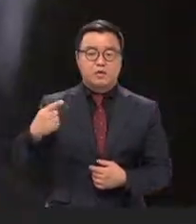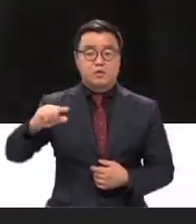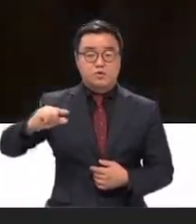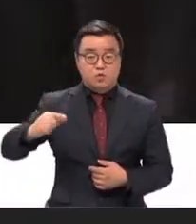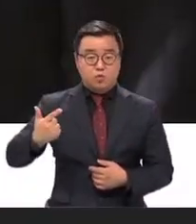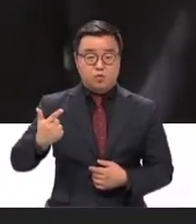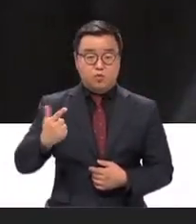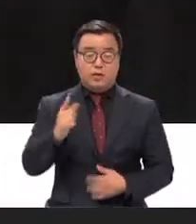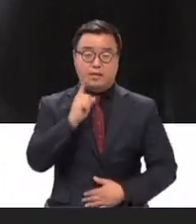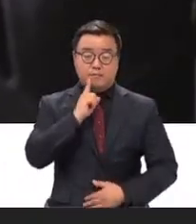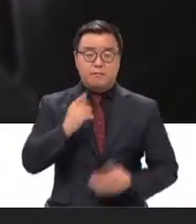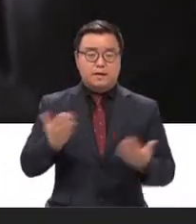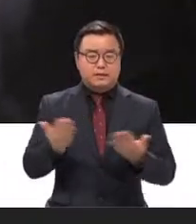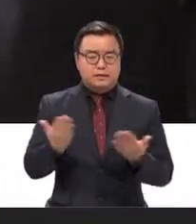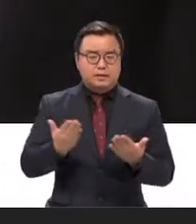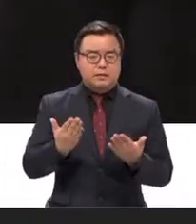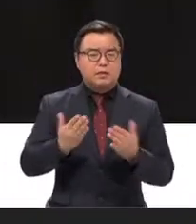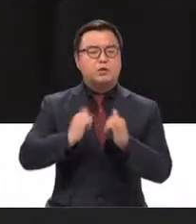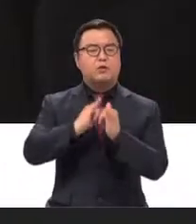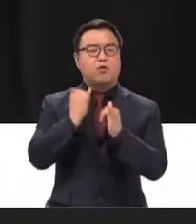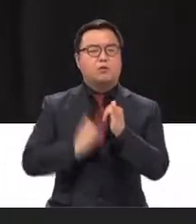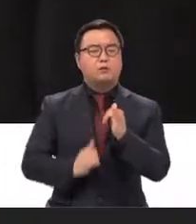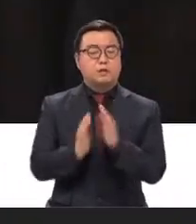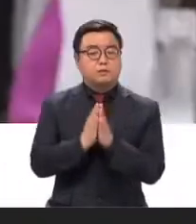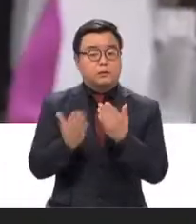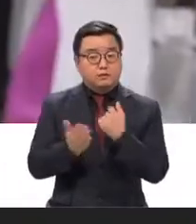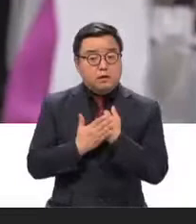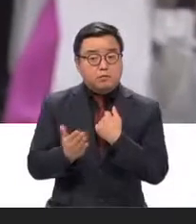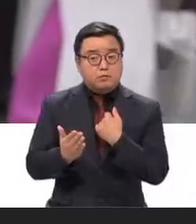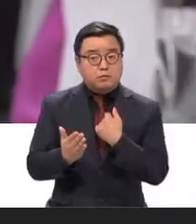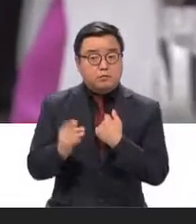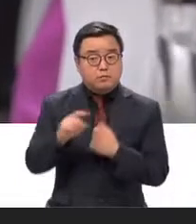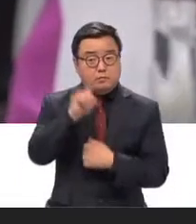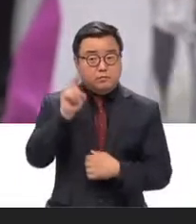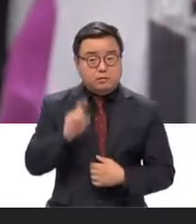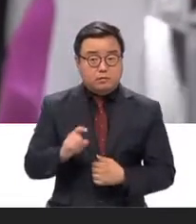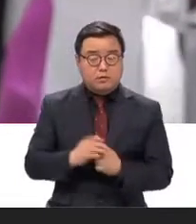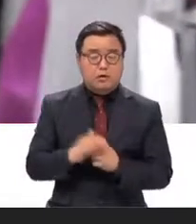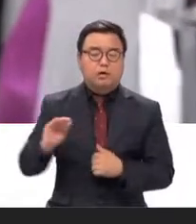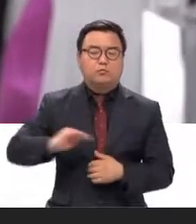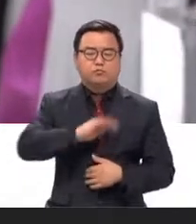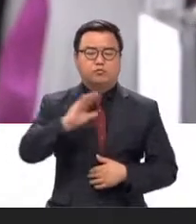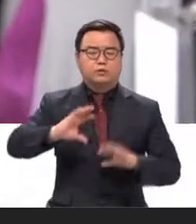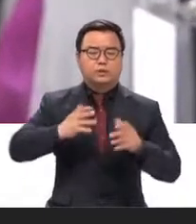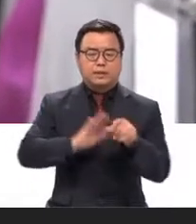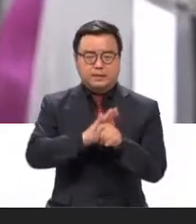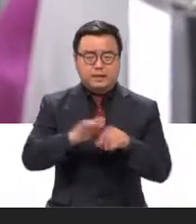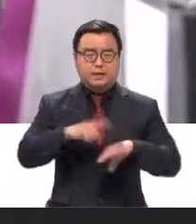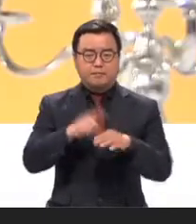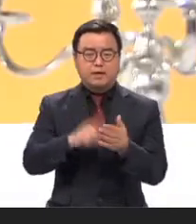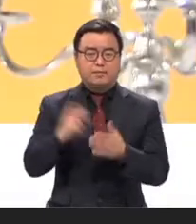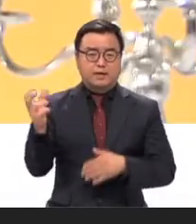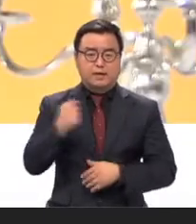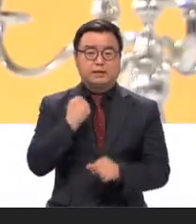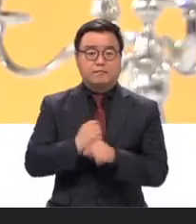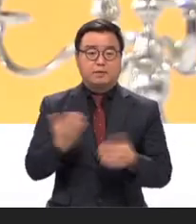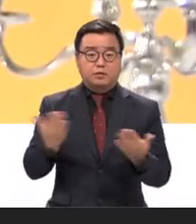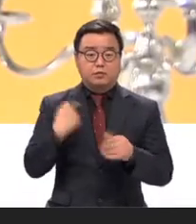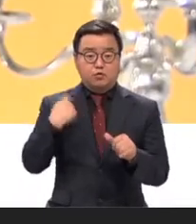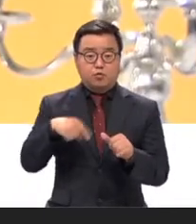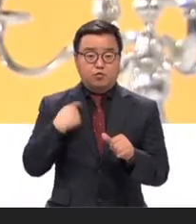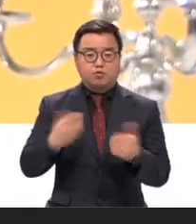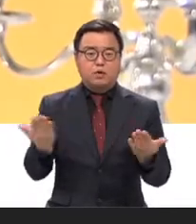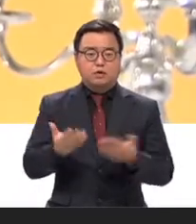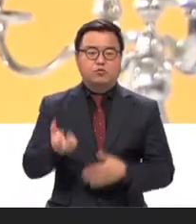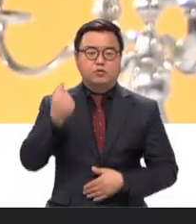과연 역사 교과서 때문이냐는 겁니다. 우리 역사에 자부심을 갖게 하고 애국심을 기르는 건 교육과 취업의 기회를